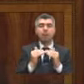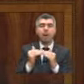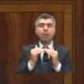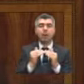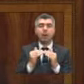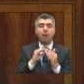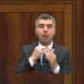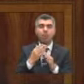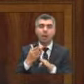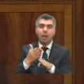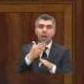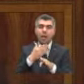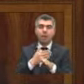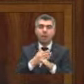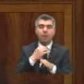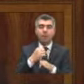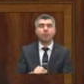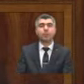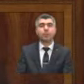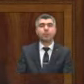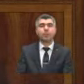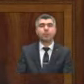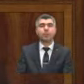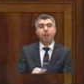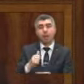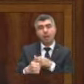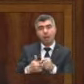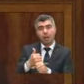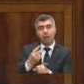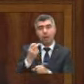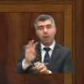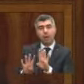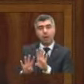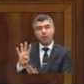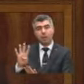تتسجل خلال الفترة سنة